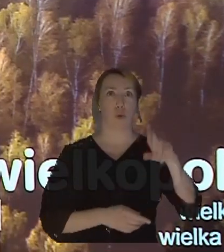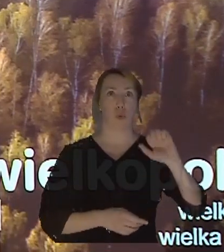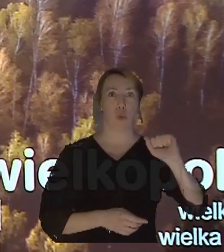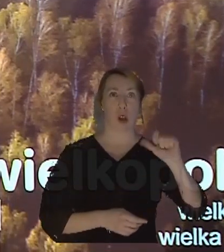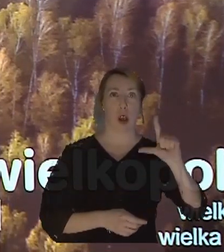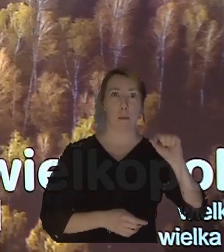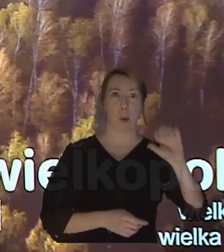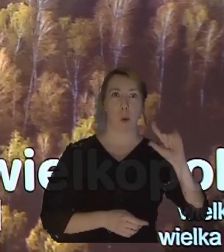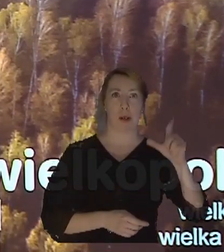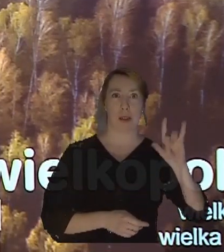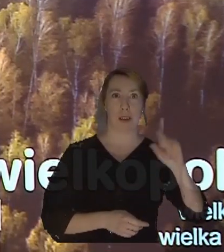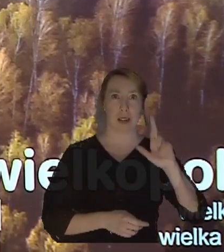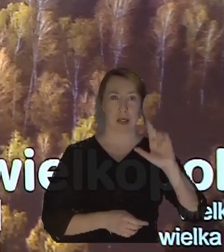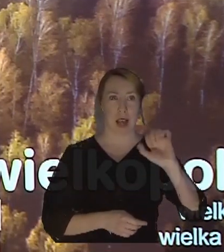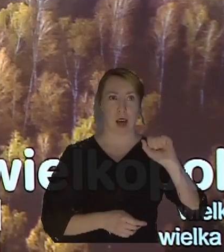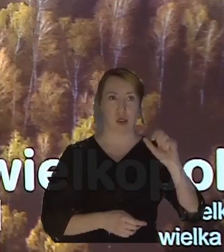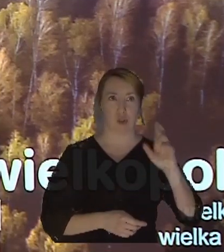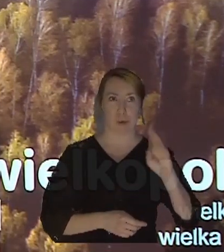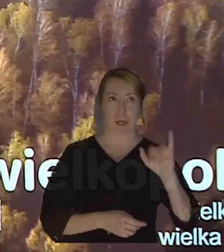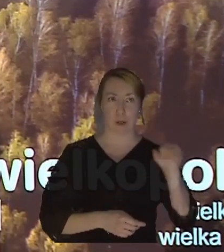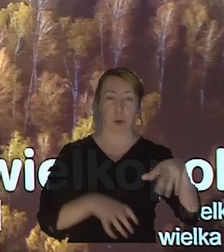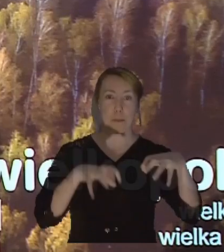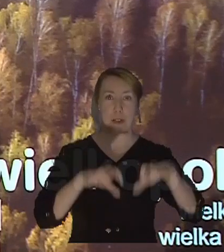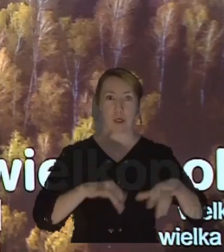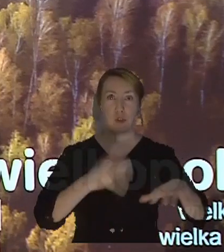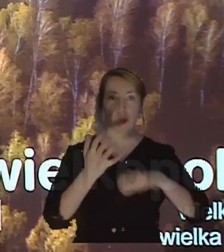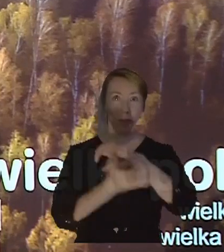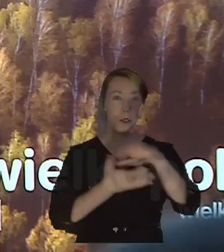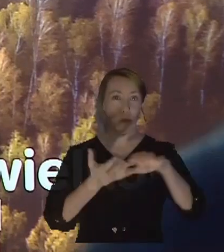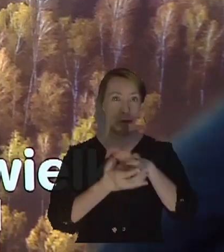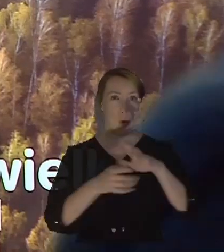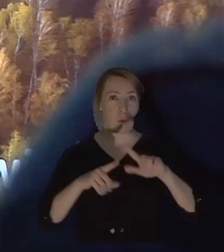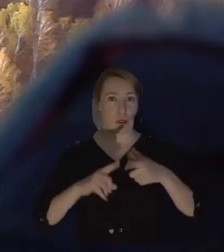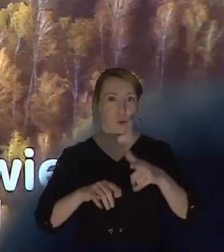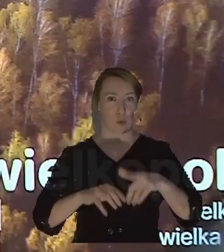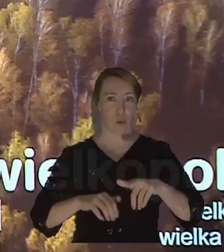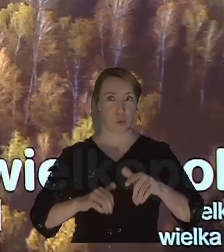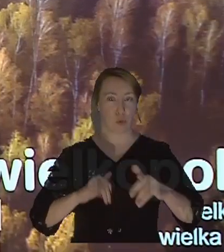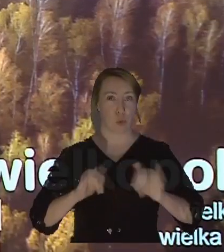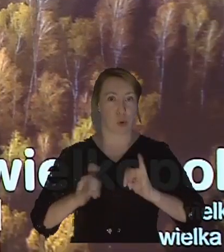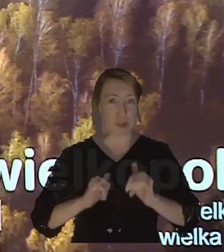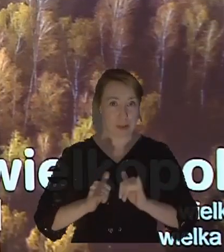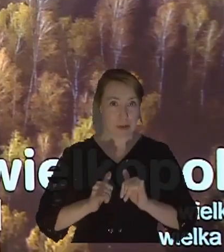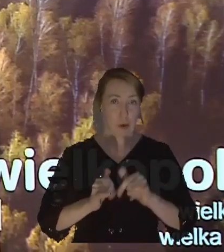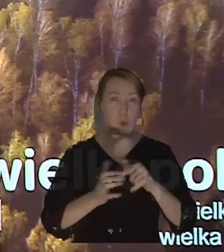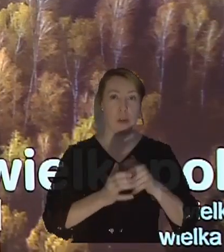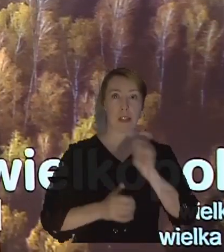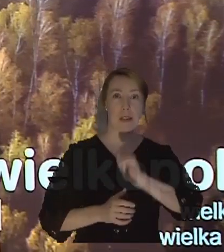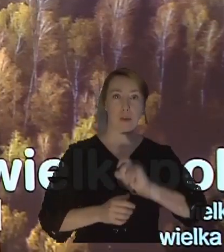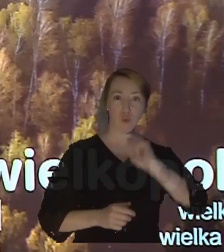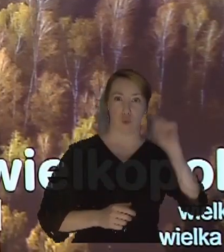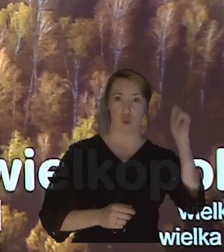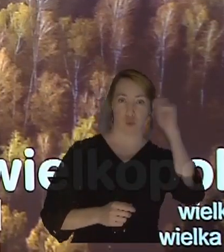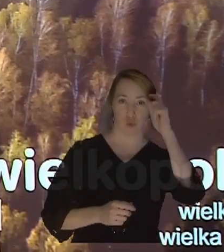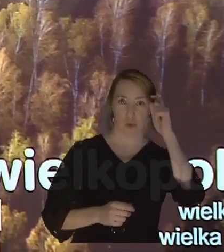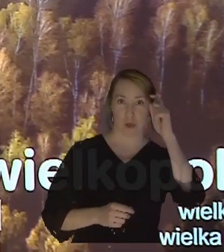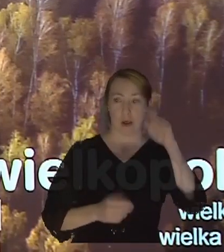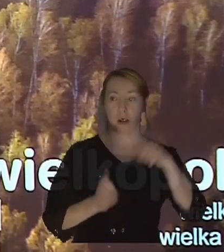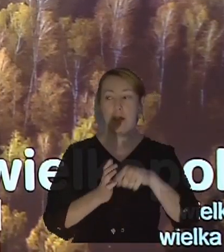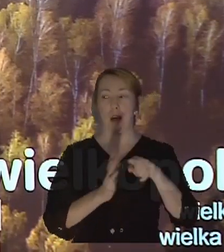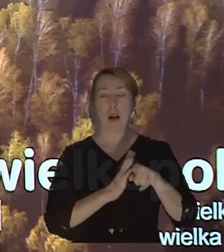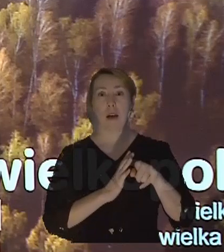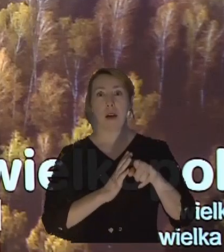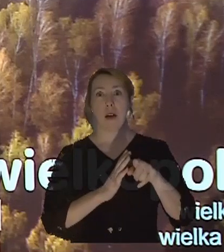Zurapolili Kaszwili i jest prezesem Światowej Organizacji Turystycznej, jest sekretarzem generalnym i na cześć